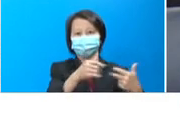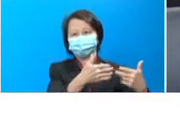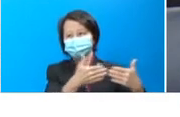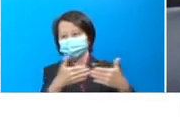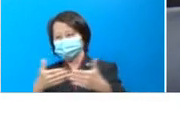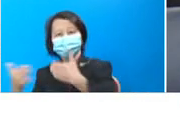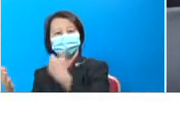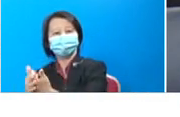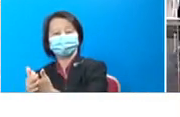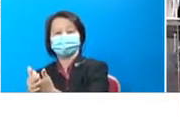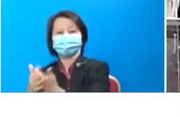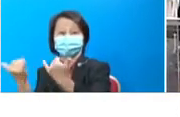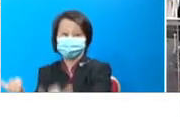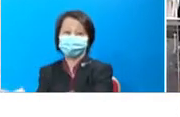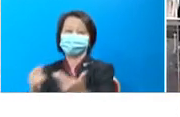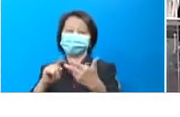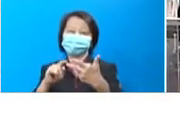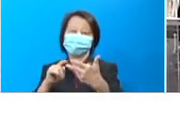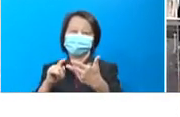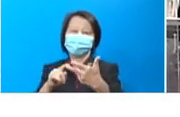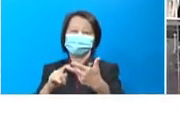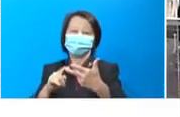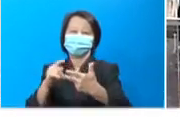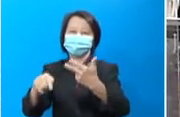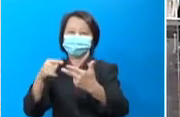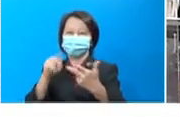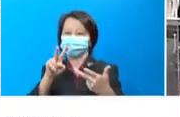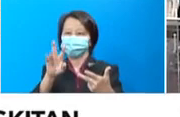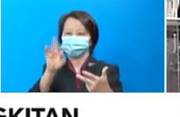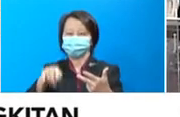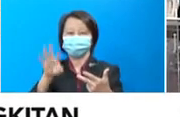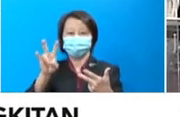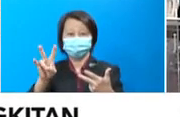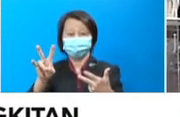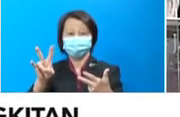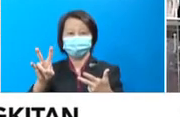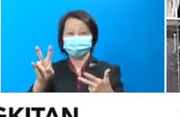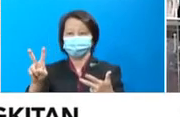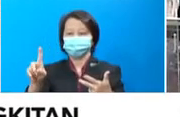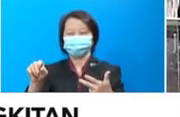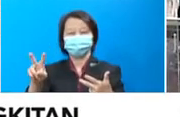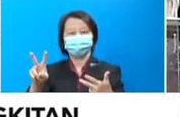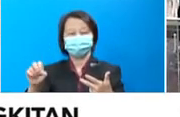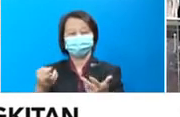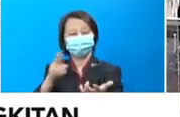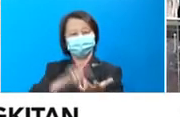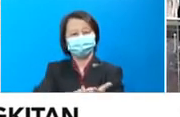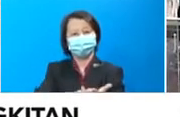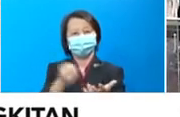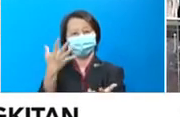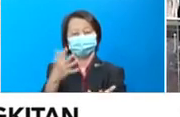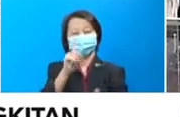berterusan hingga sekarang yaitu pada tadi hidup 9 Highlands 7-21 microphone sebanyak